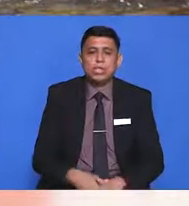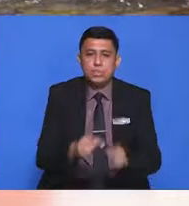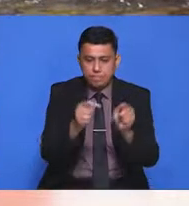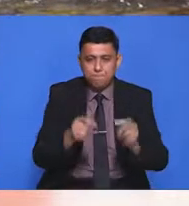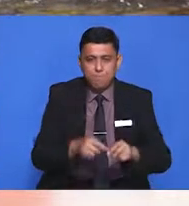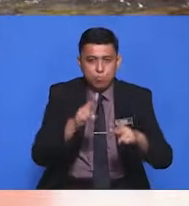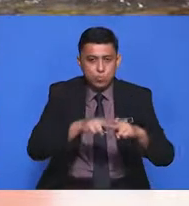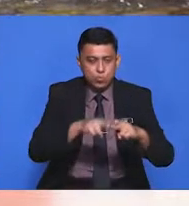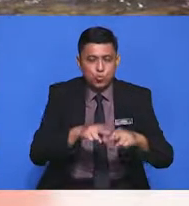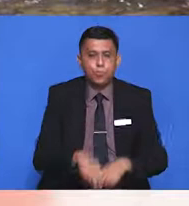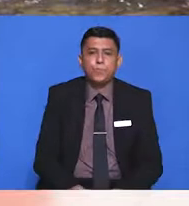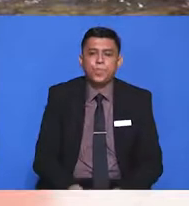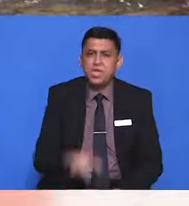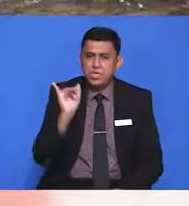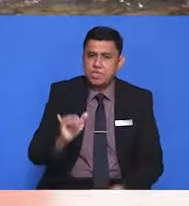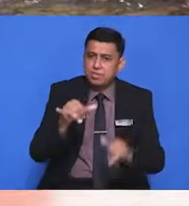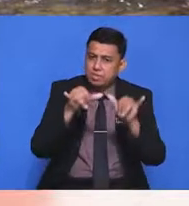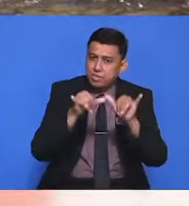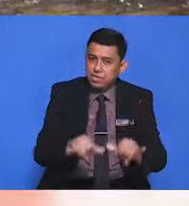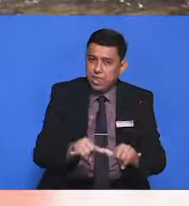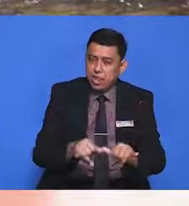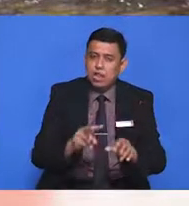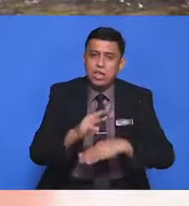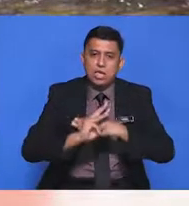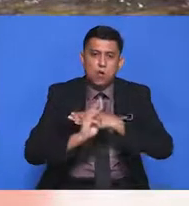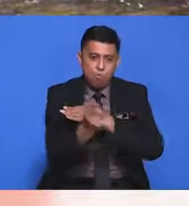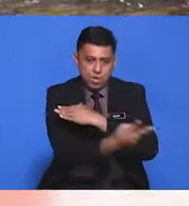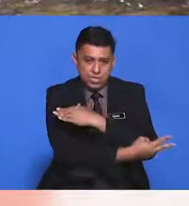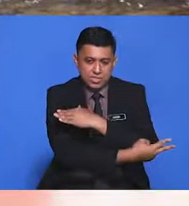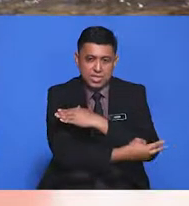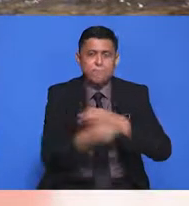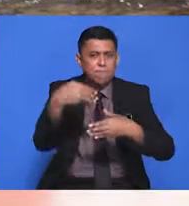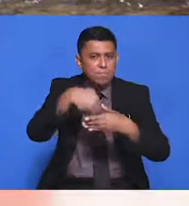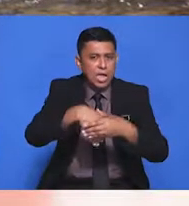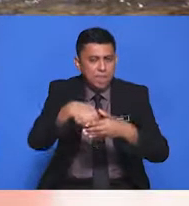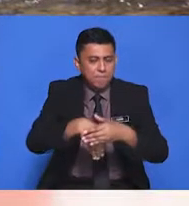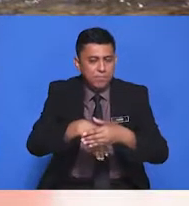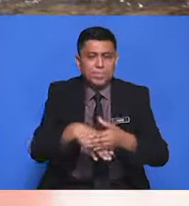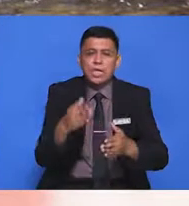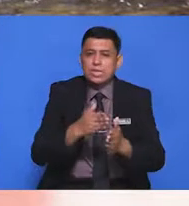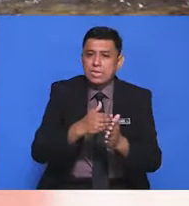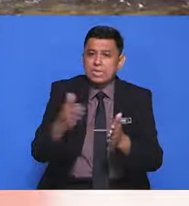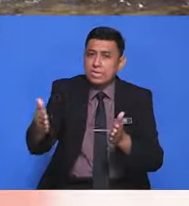keperluan seharian kepada penduduk yang tinggal di kawasan pedalaman dan berdekatan tepi sungai.